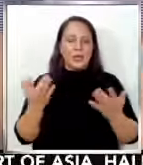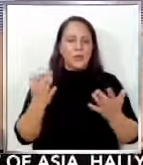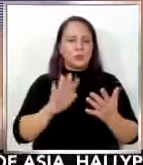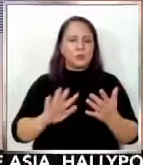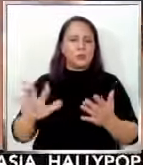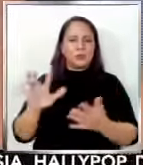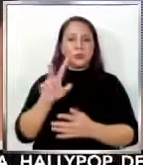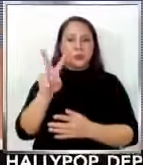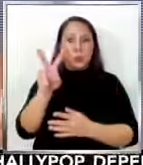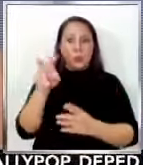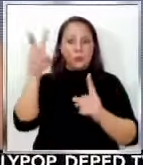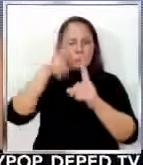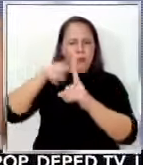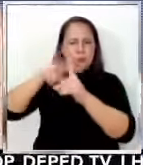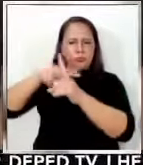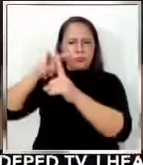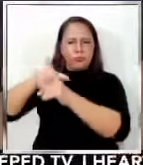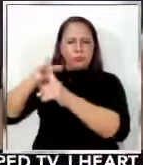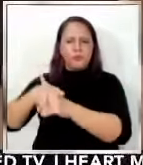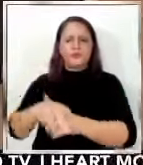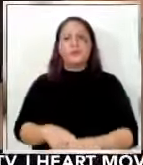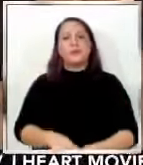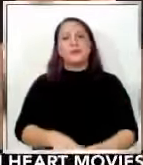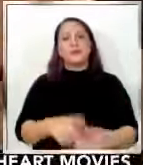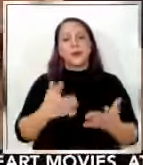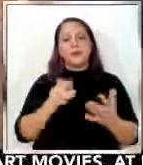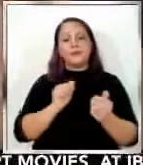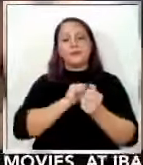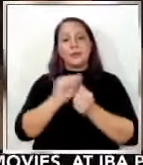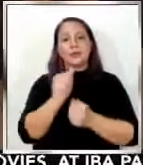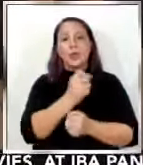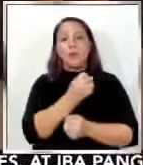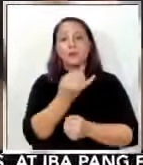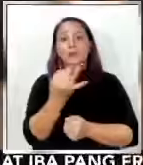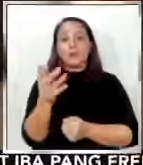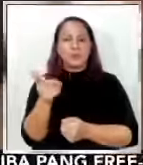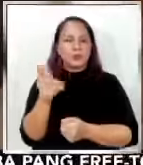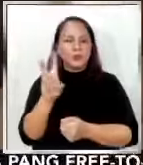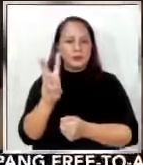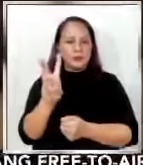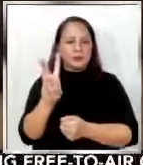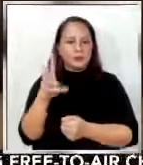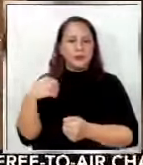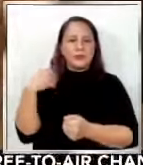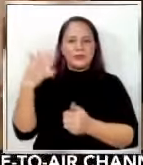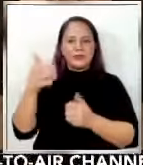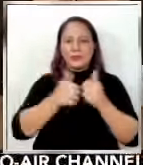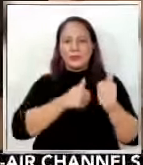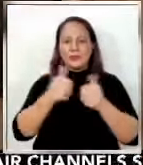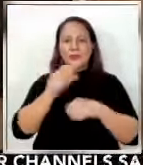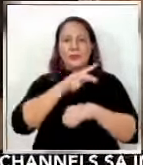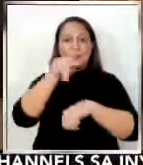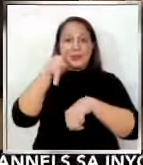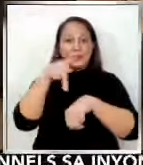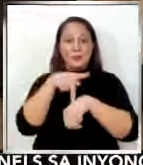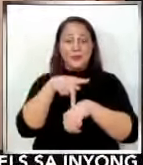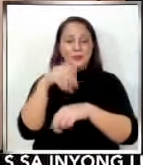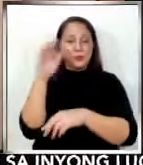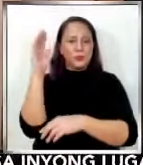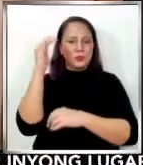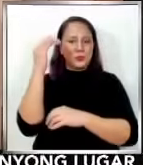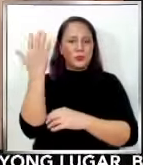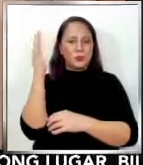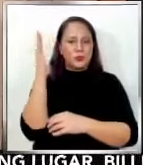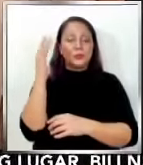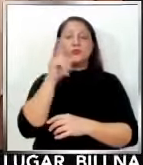applicants, 26 ang pumasa para maging opisyal na kandidata sa Philippine franchise. Yearly po siyang ginagawa